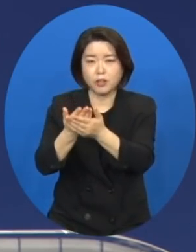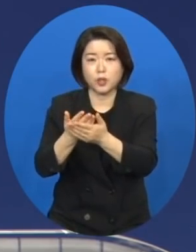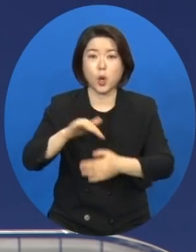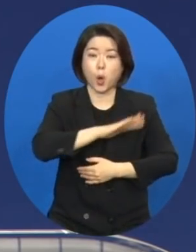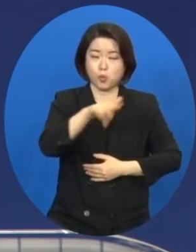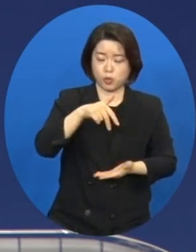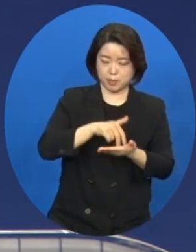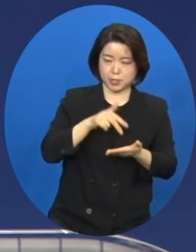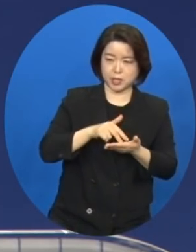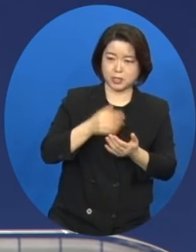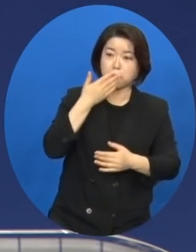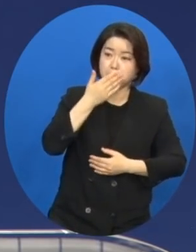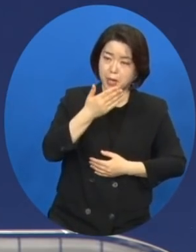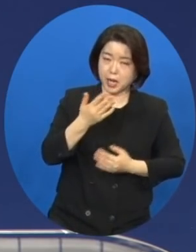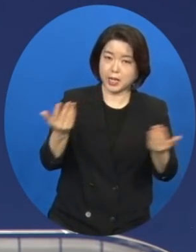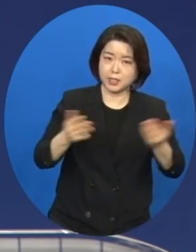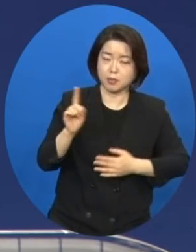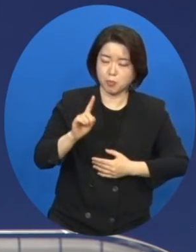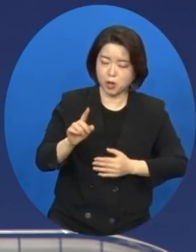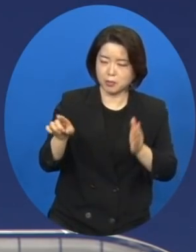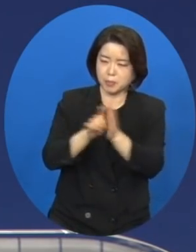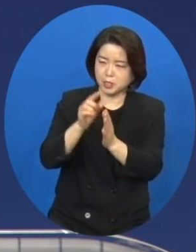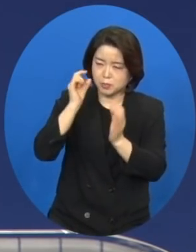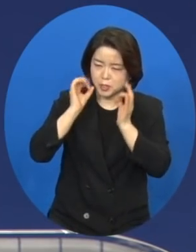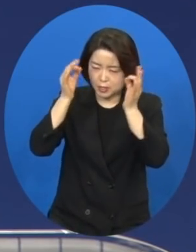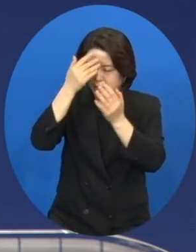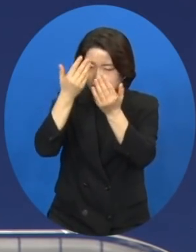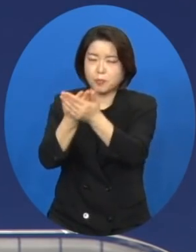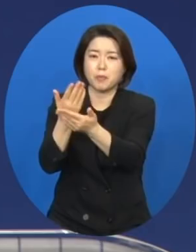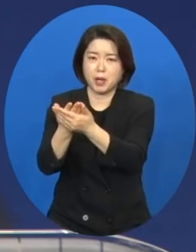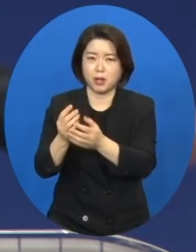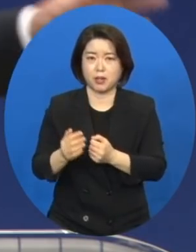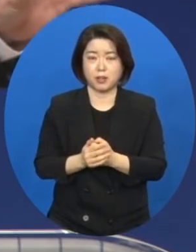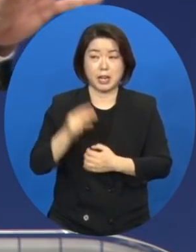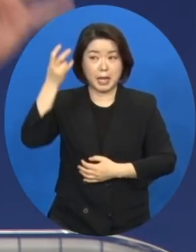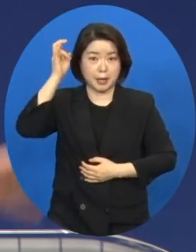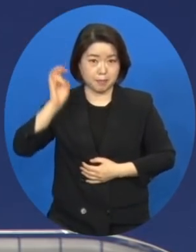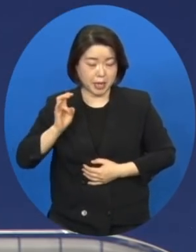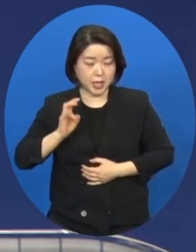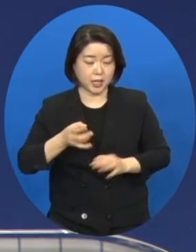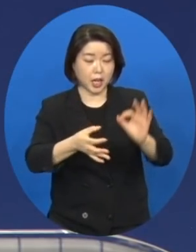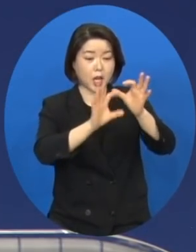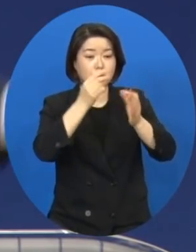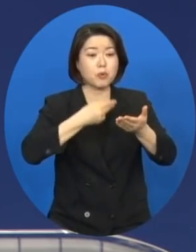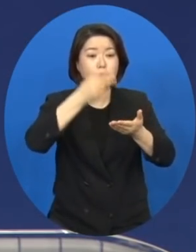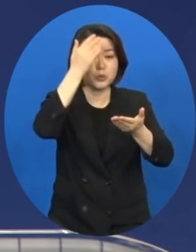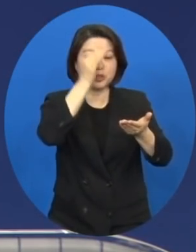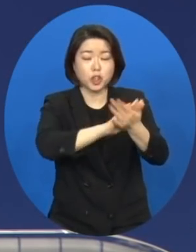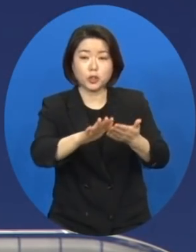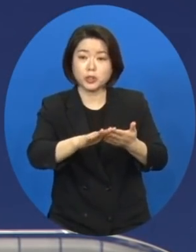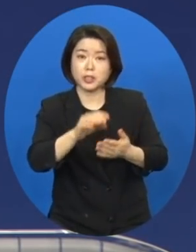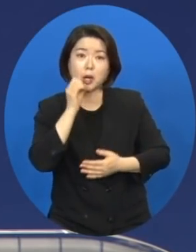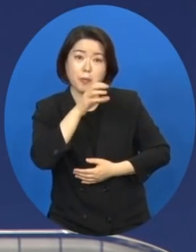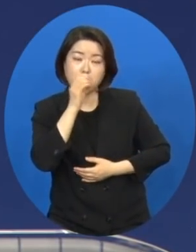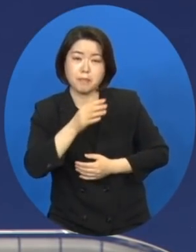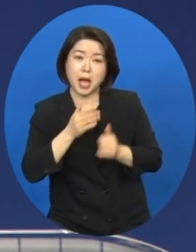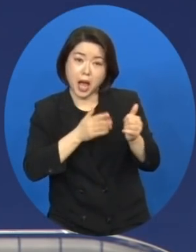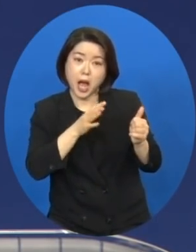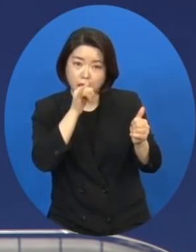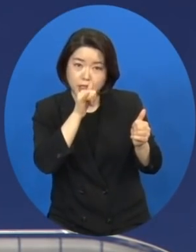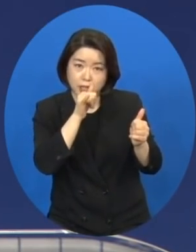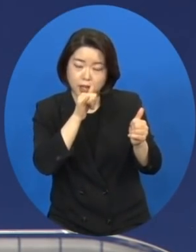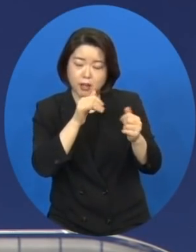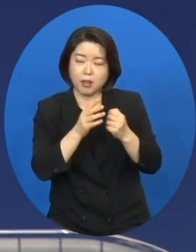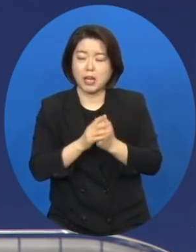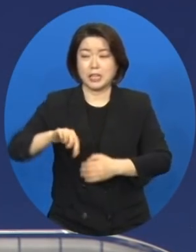것입니다. 마리아가 포도주가 떨어졌습니다 라고 간청하죠. 자기의 일은 아니에요. 친척의 일이긴 하지만 그들을 위해서 대신